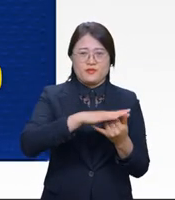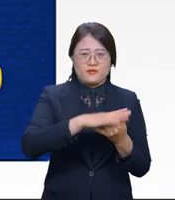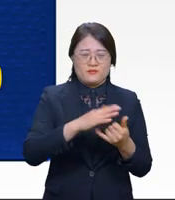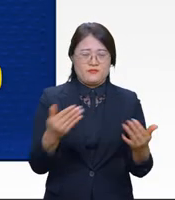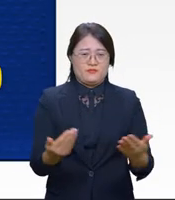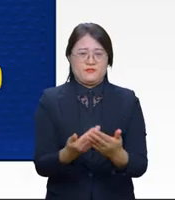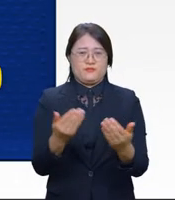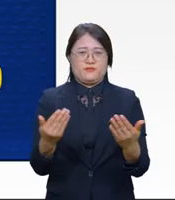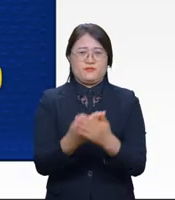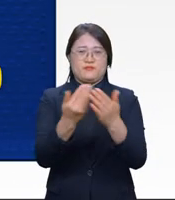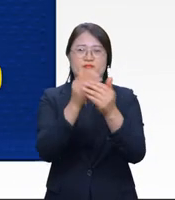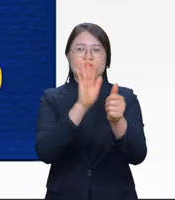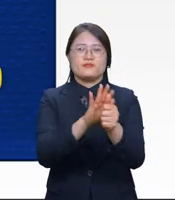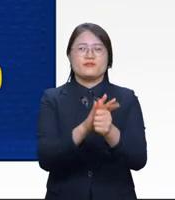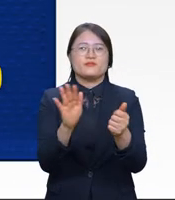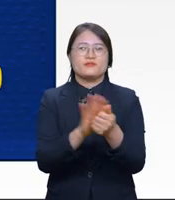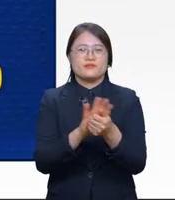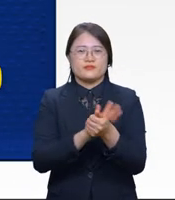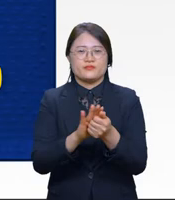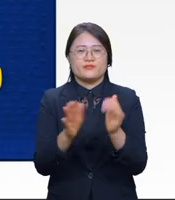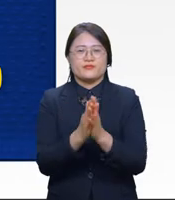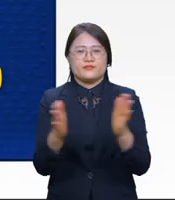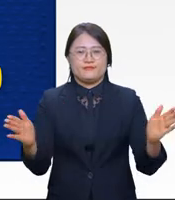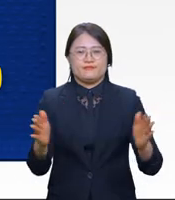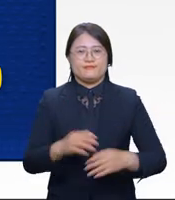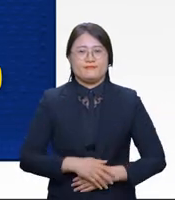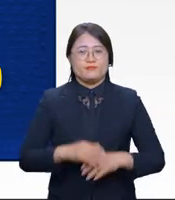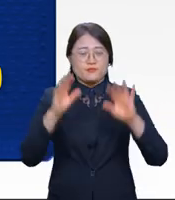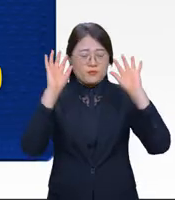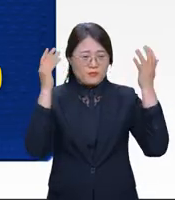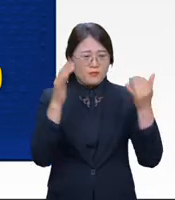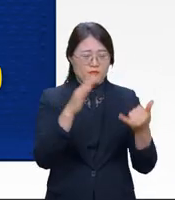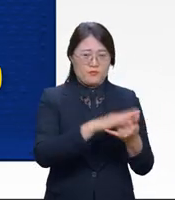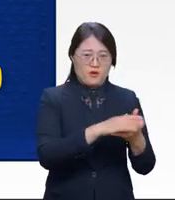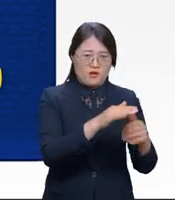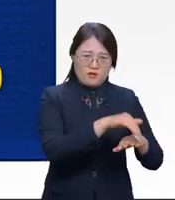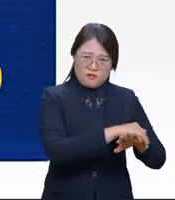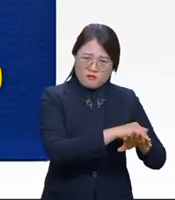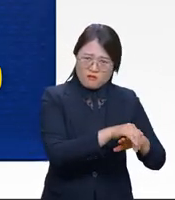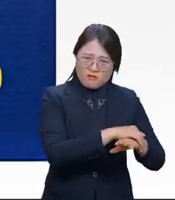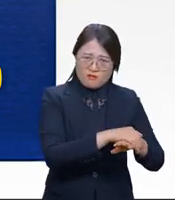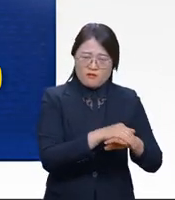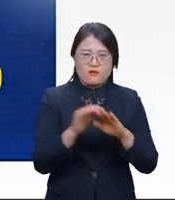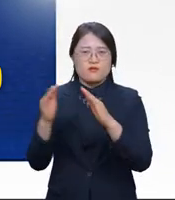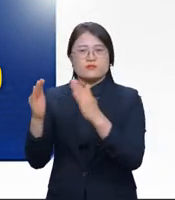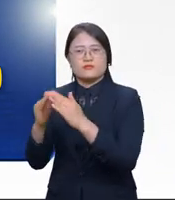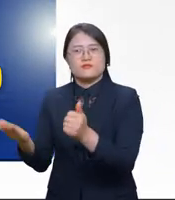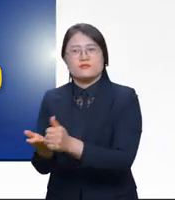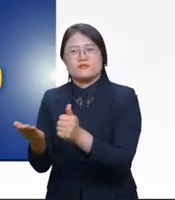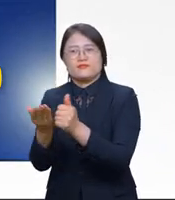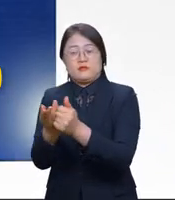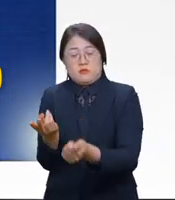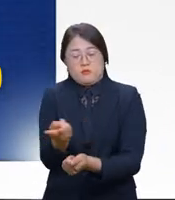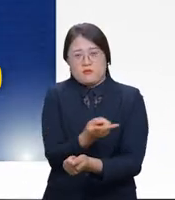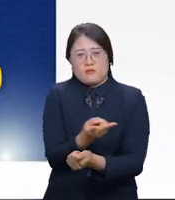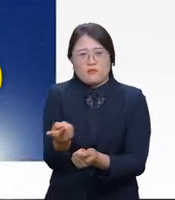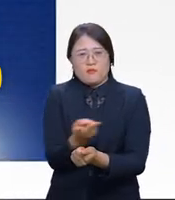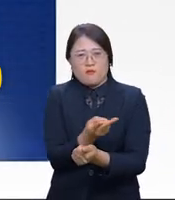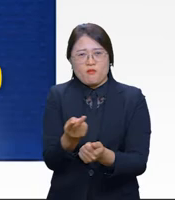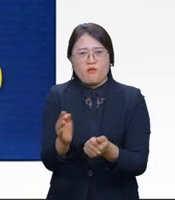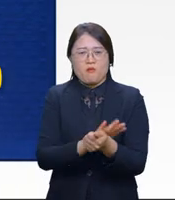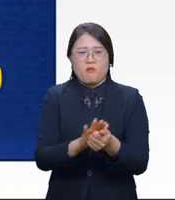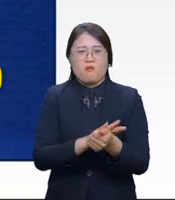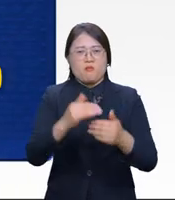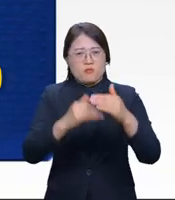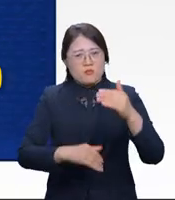경기도에서 영유아 발달 지원 서비스를 시작합니다. 관내 어린이집 재원 영유아 또는 가정육아 영유아를 대상으로